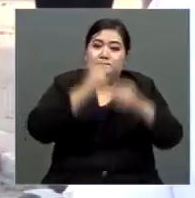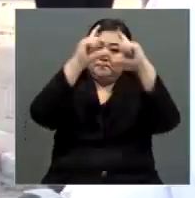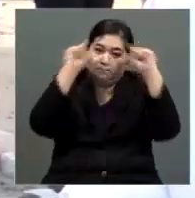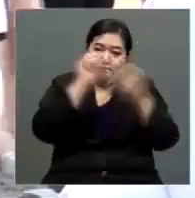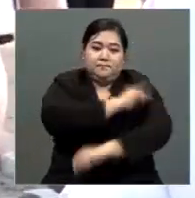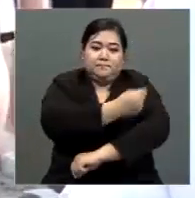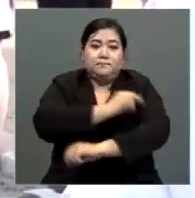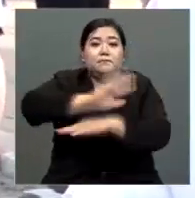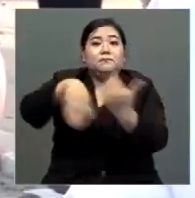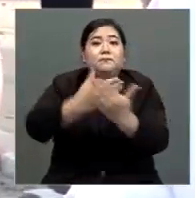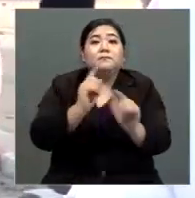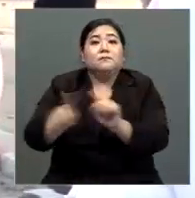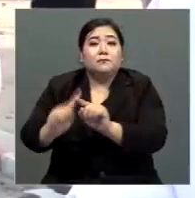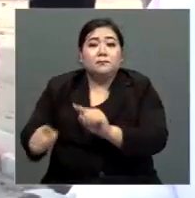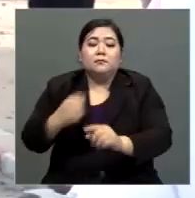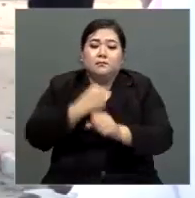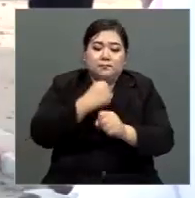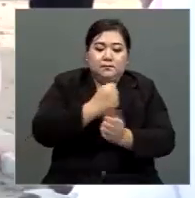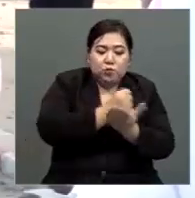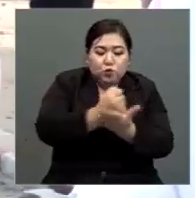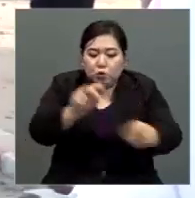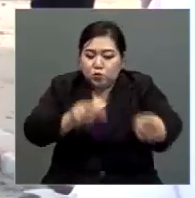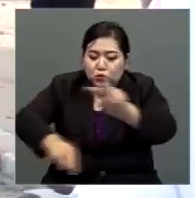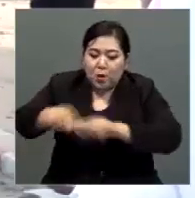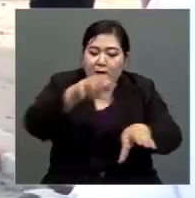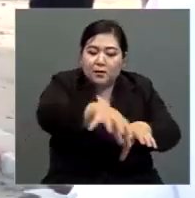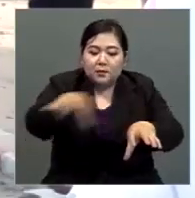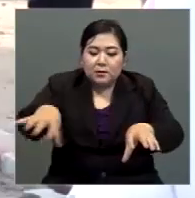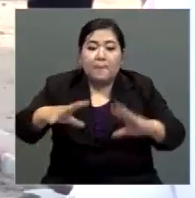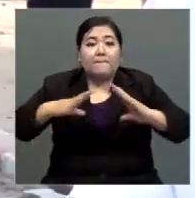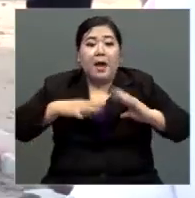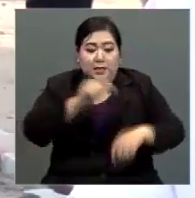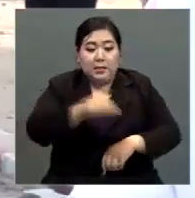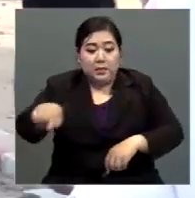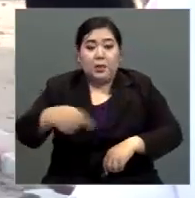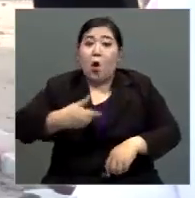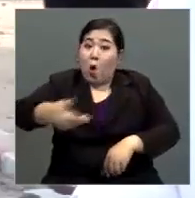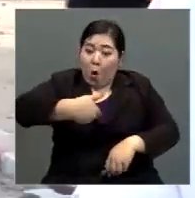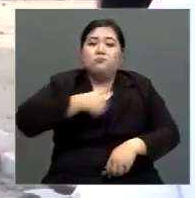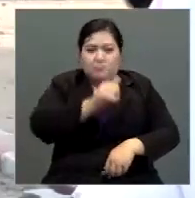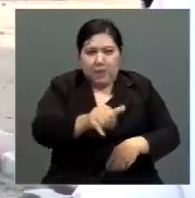ลือและสนับสนุนการทำงานในพื้นที่พักสังเกตอาการหากได้รับการร้องขอค่ะ